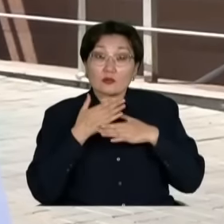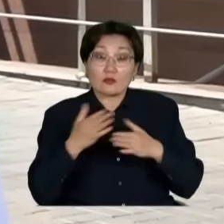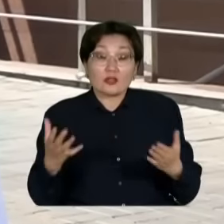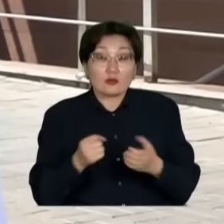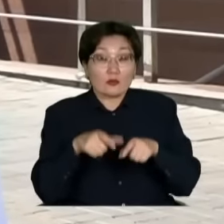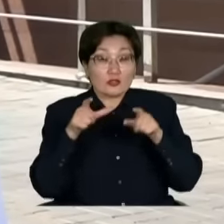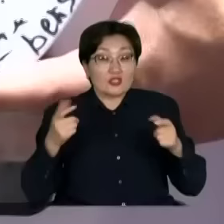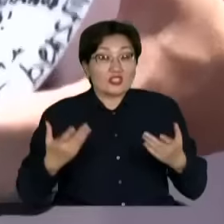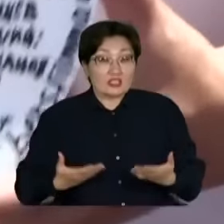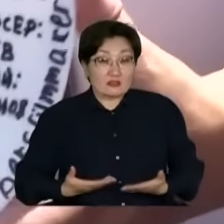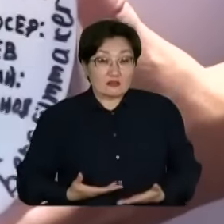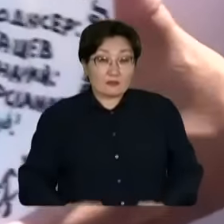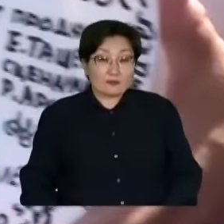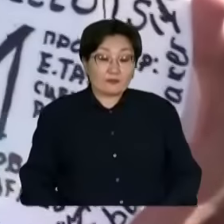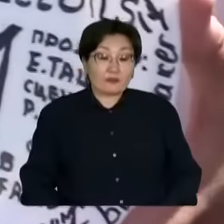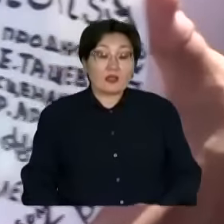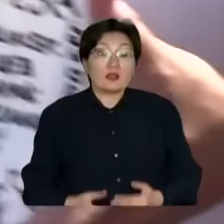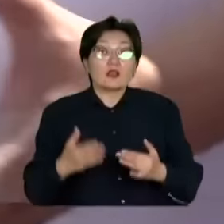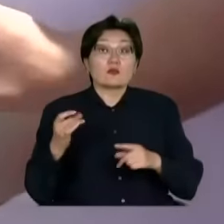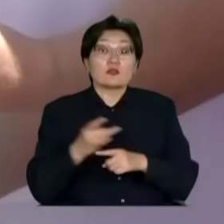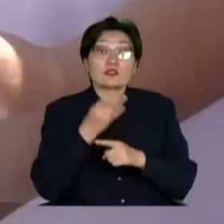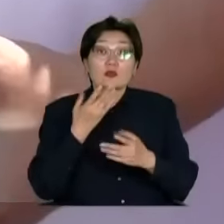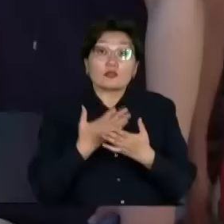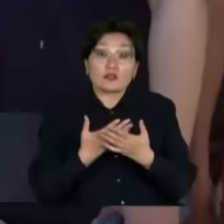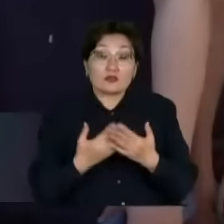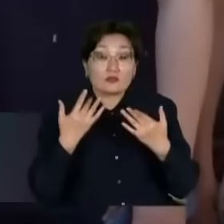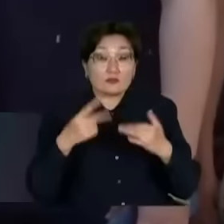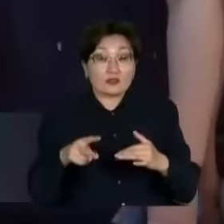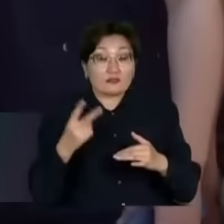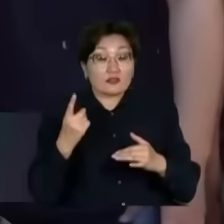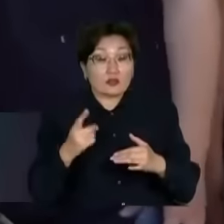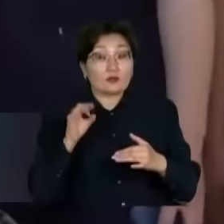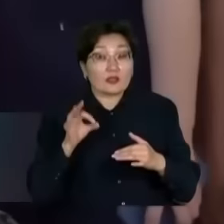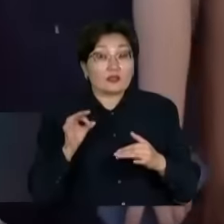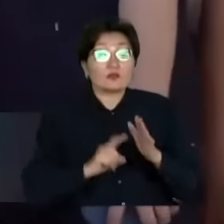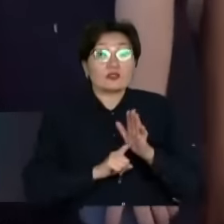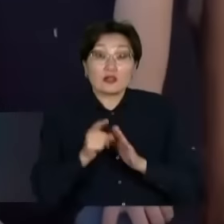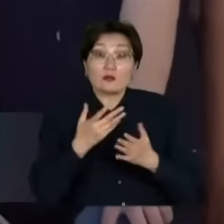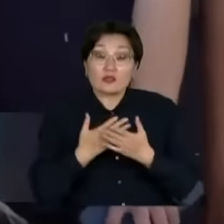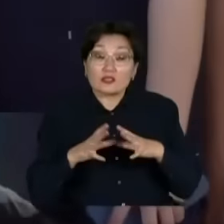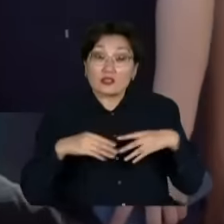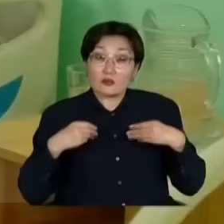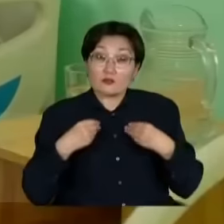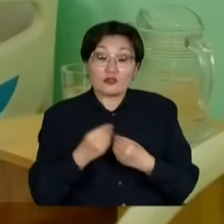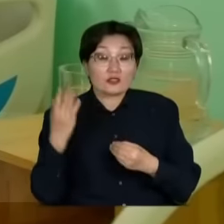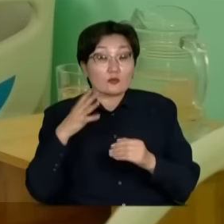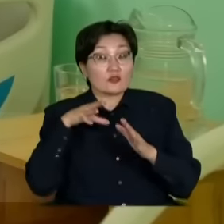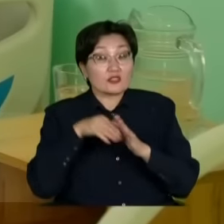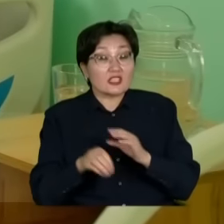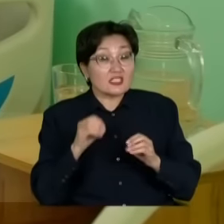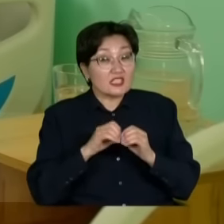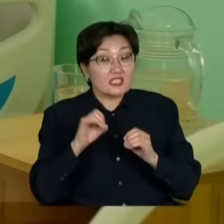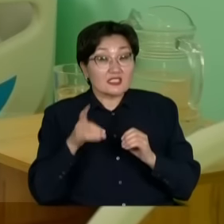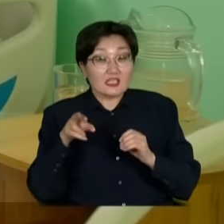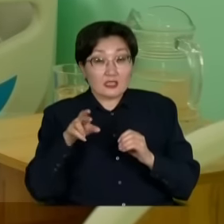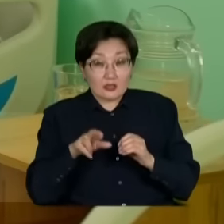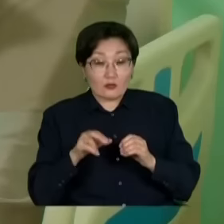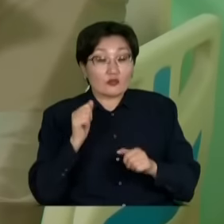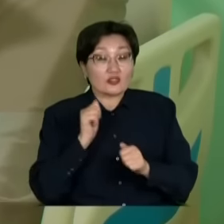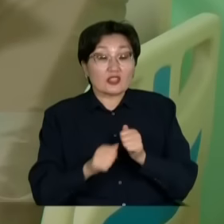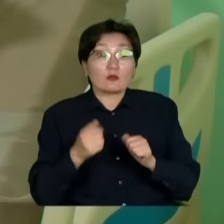людские жизни премьера сериала дем состоится уже 21 октября семейная теленовелла состоит из 10 эпизодов